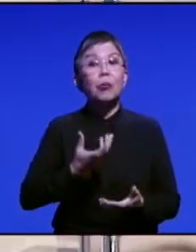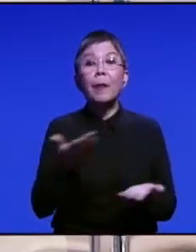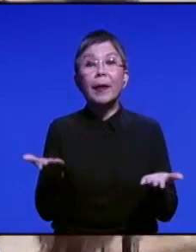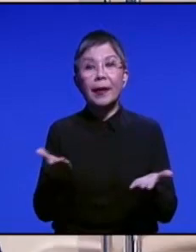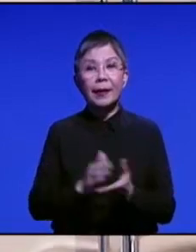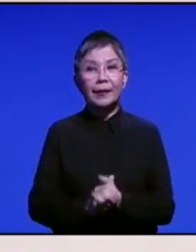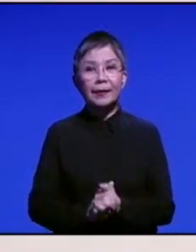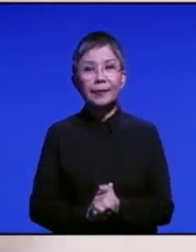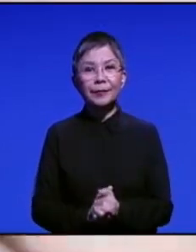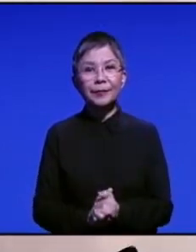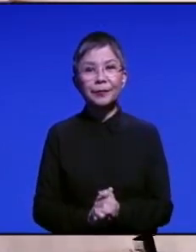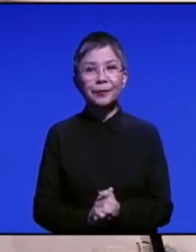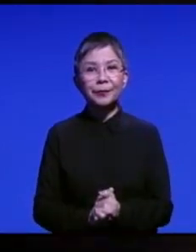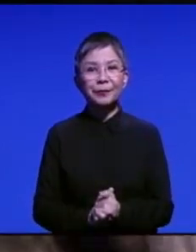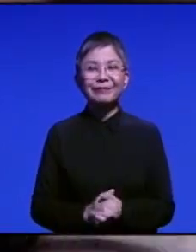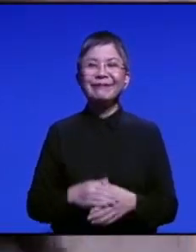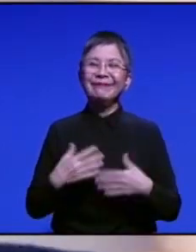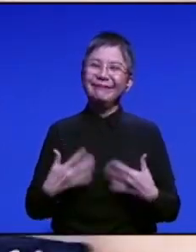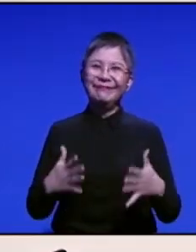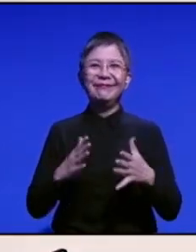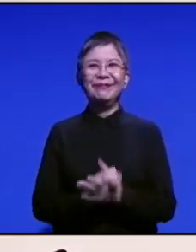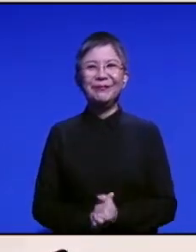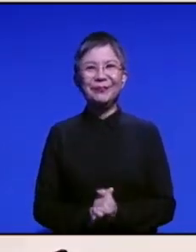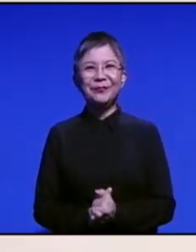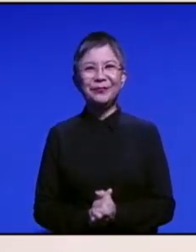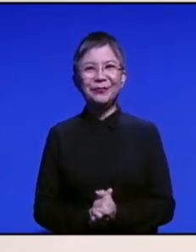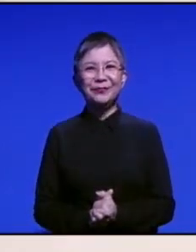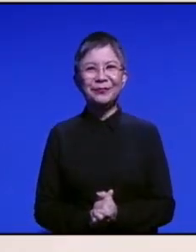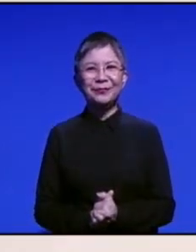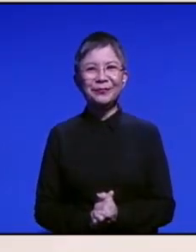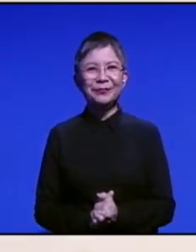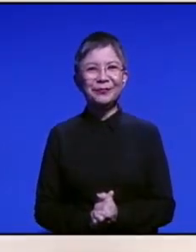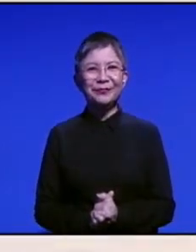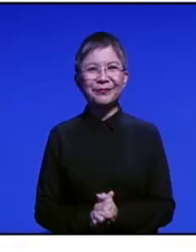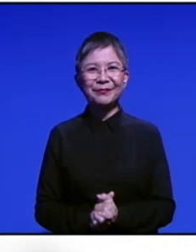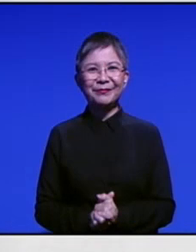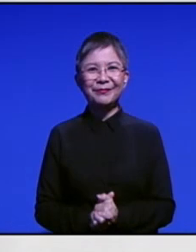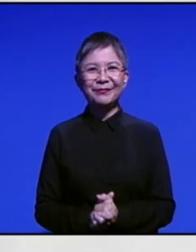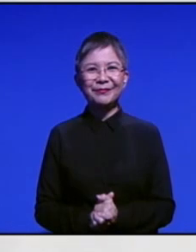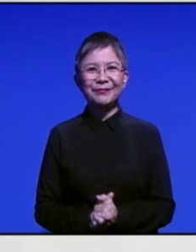Lydia Wijaya, Arif Yunan, Galuh Prestisa, Jakarta.